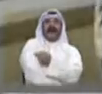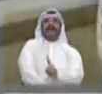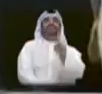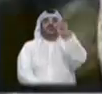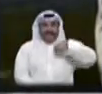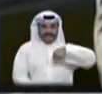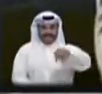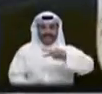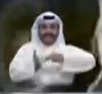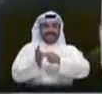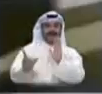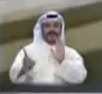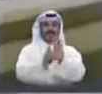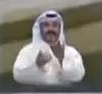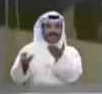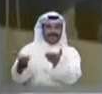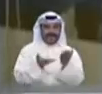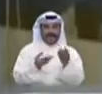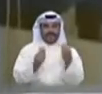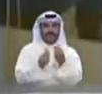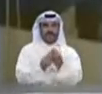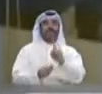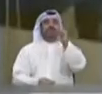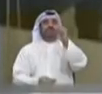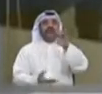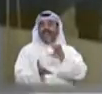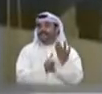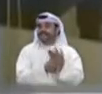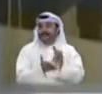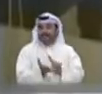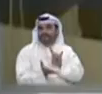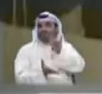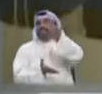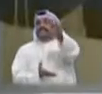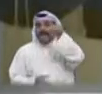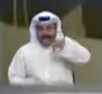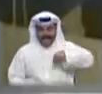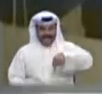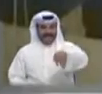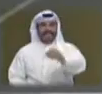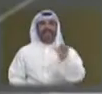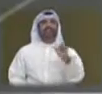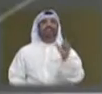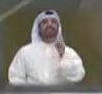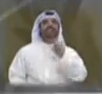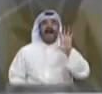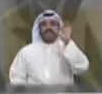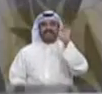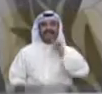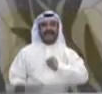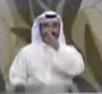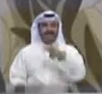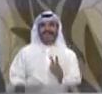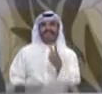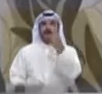الاحتياجات لاستقبال الفريق الطبي الذي سيغادر في 7 سبتمبر المقبل.